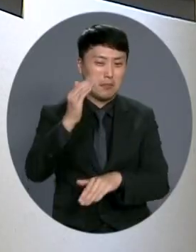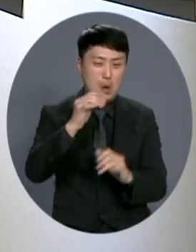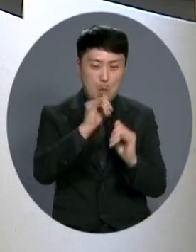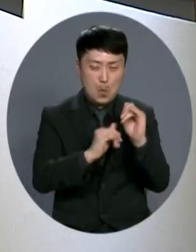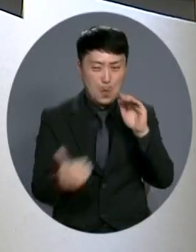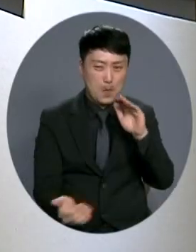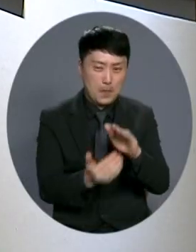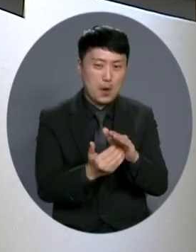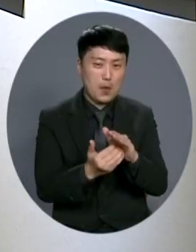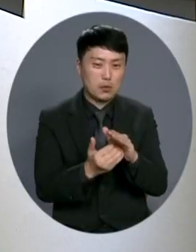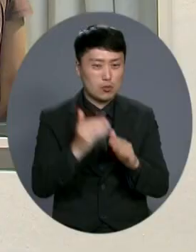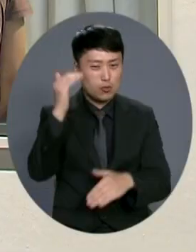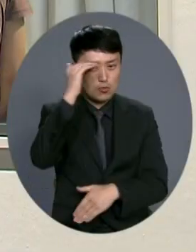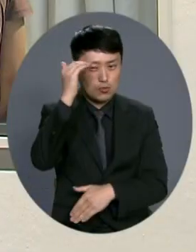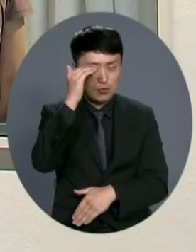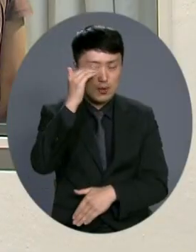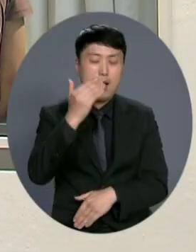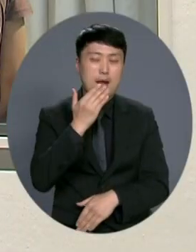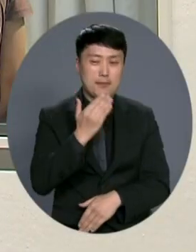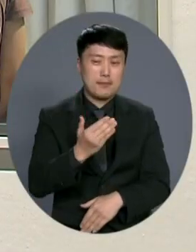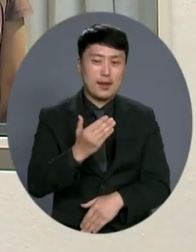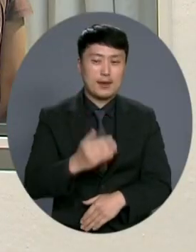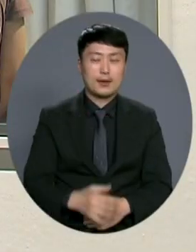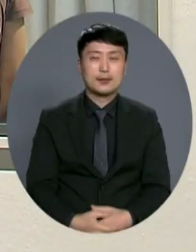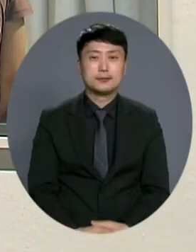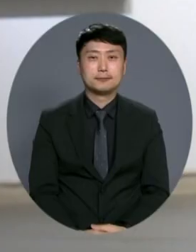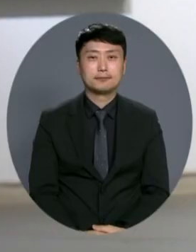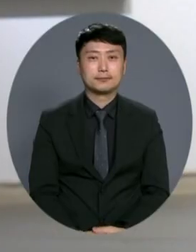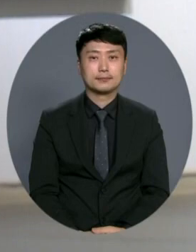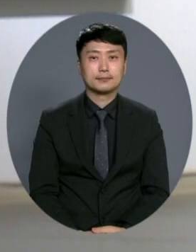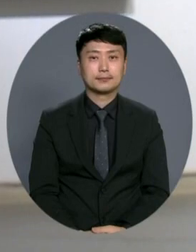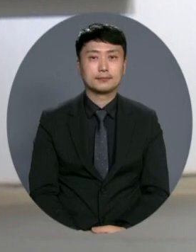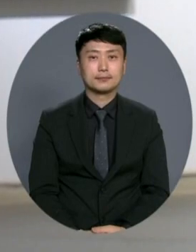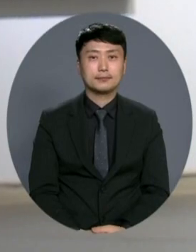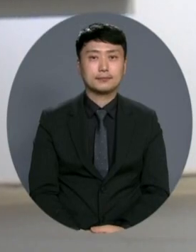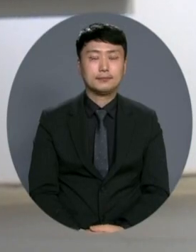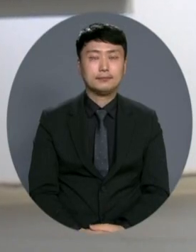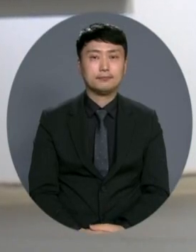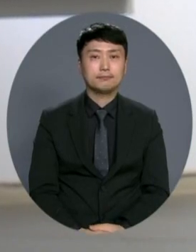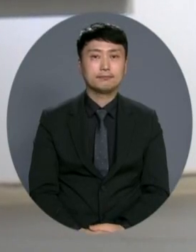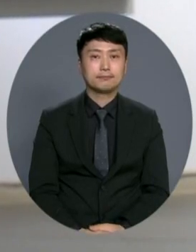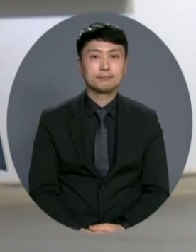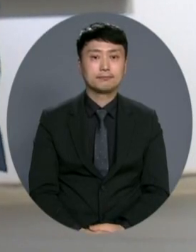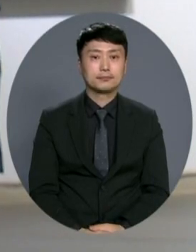관람객을 기록할 것으로 보입니다. MBC 뉴스 이상훈입니다.